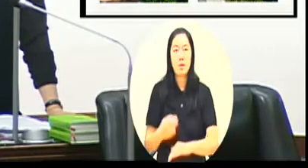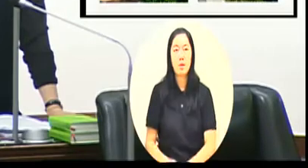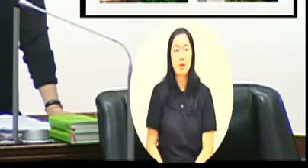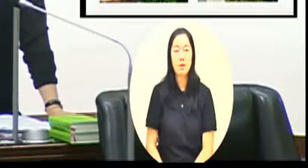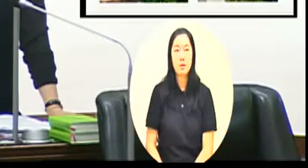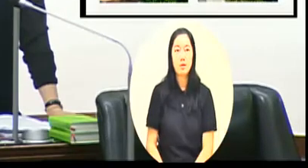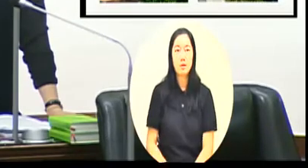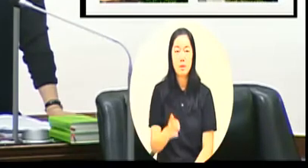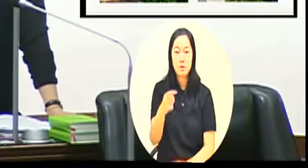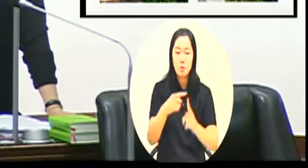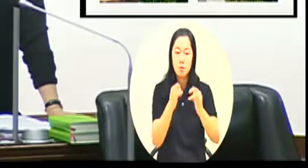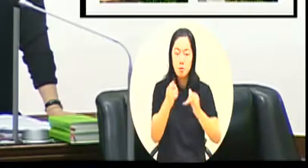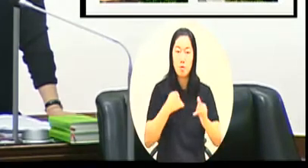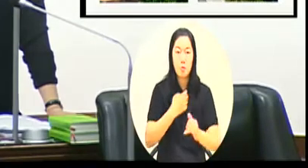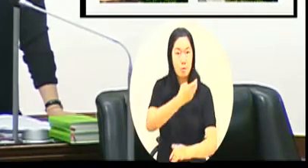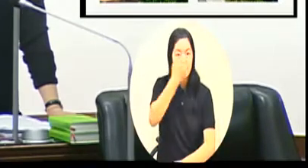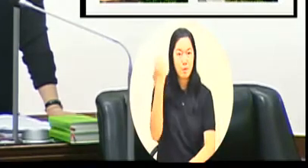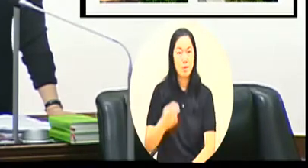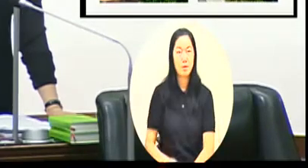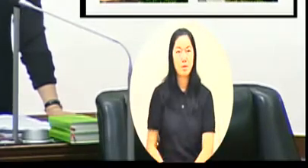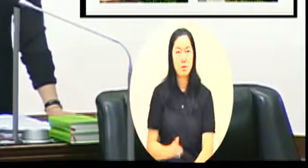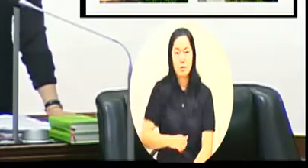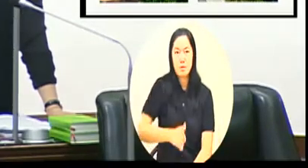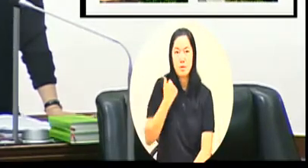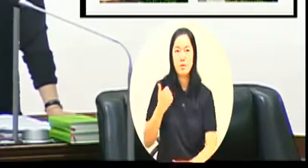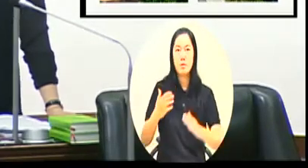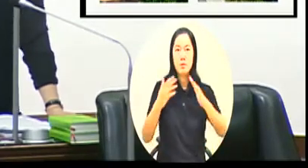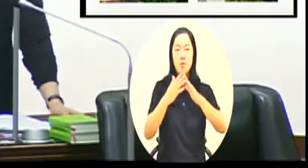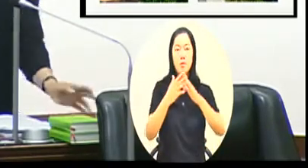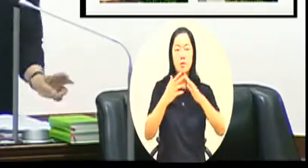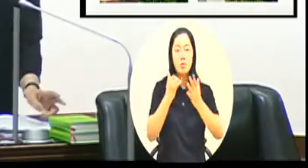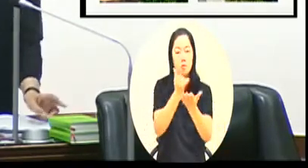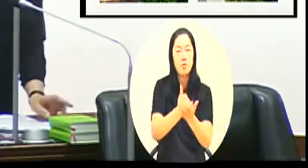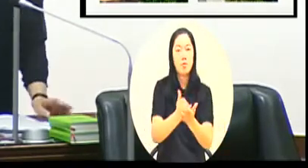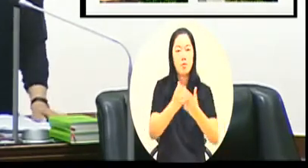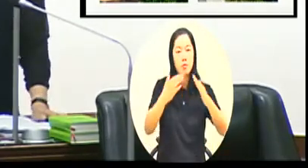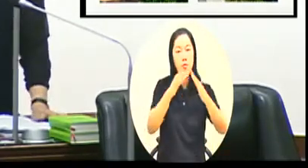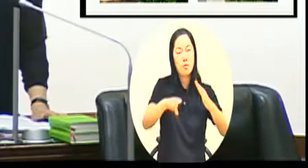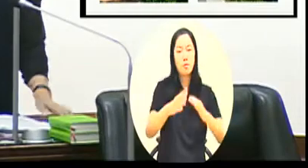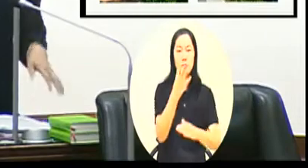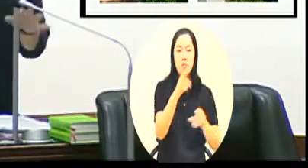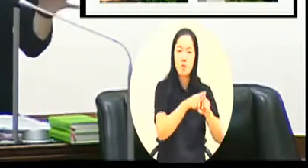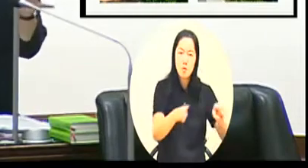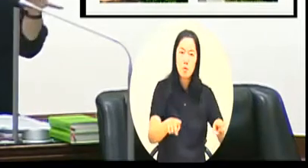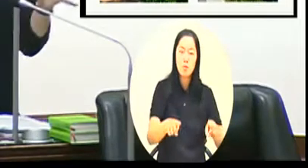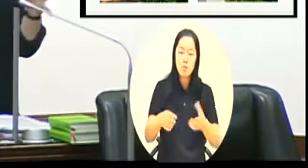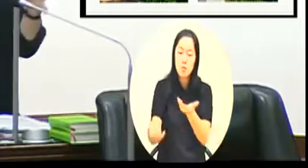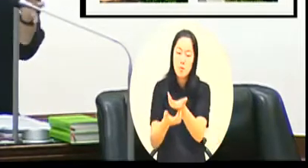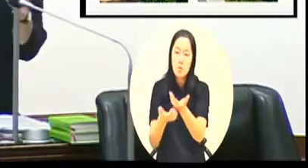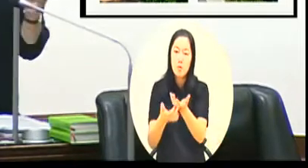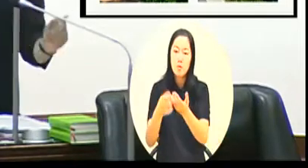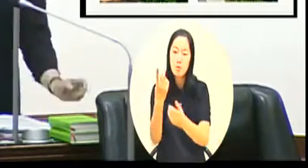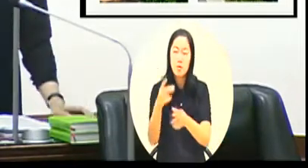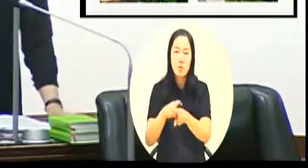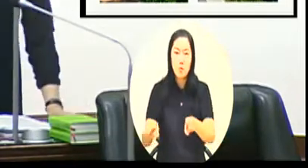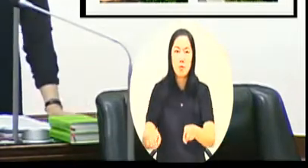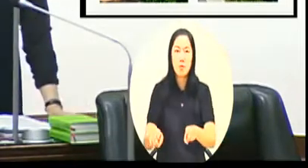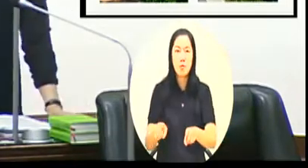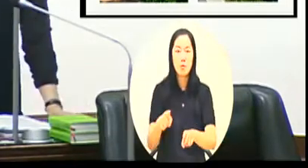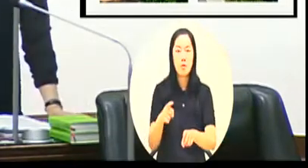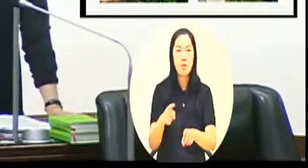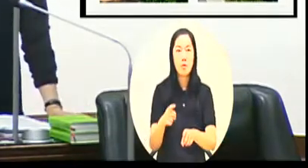那个市民哈，我会发觉他们客厅呐、大概四平，厨房两平，然后房间都很小很小，要